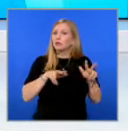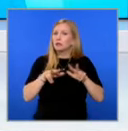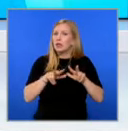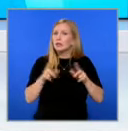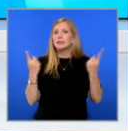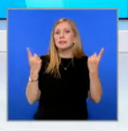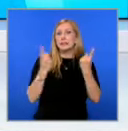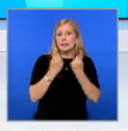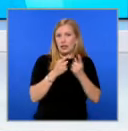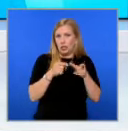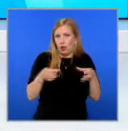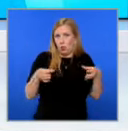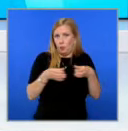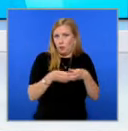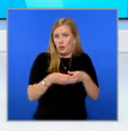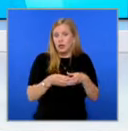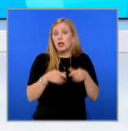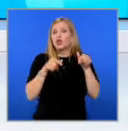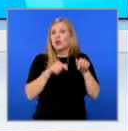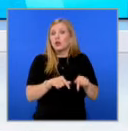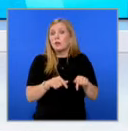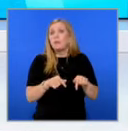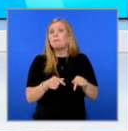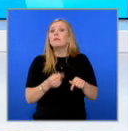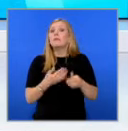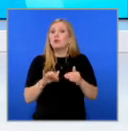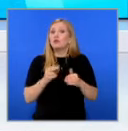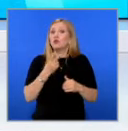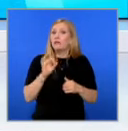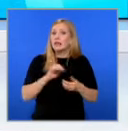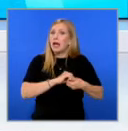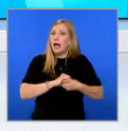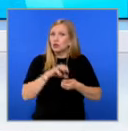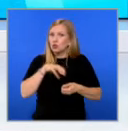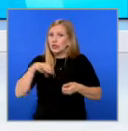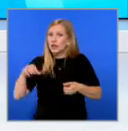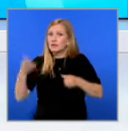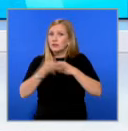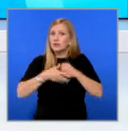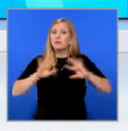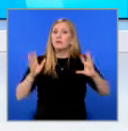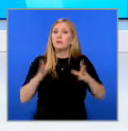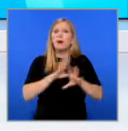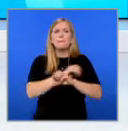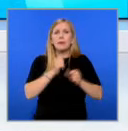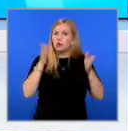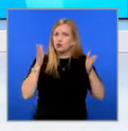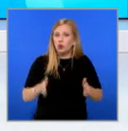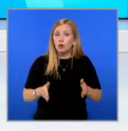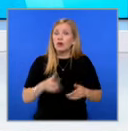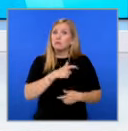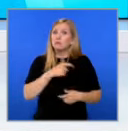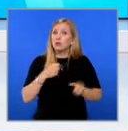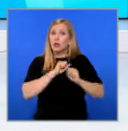комитет от който стана ясно че повече от 20 асоциации в земеделието започват безсрочен национален протест от